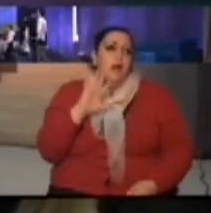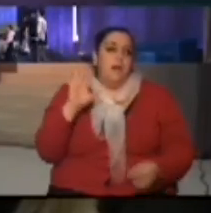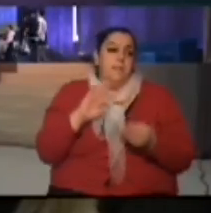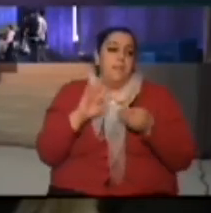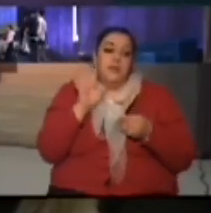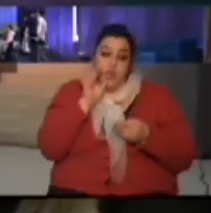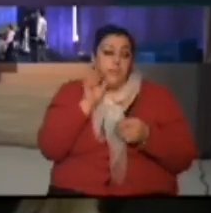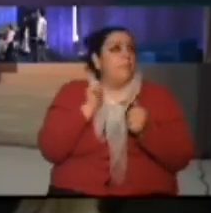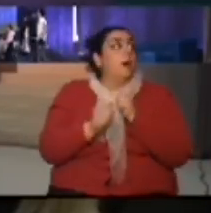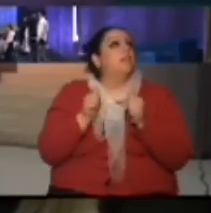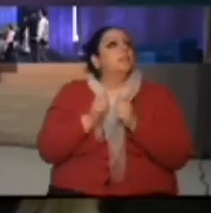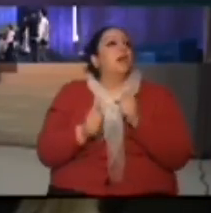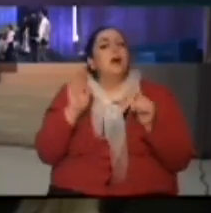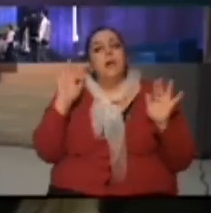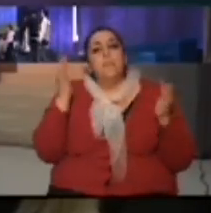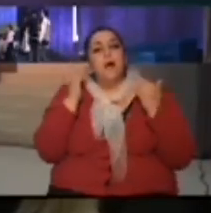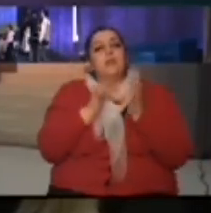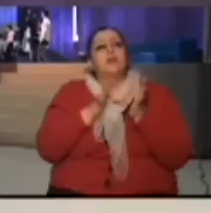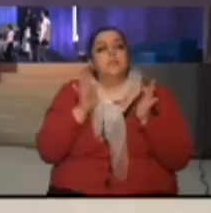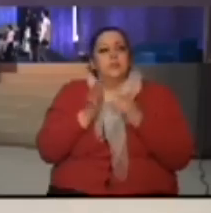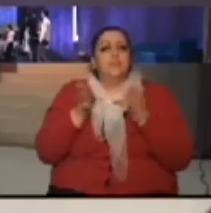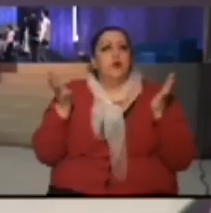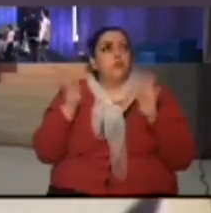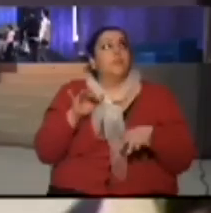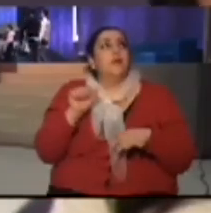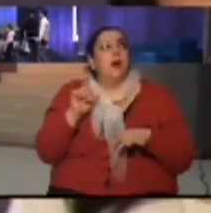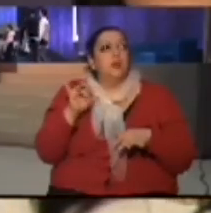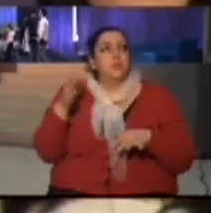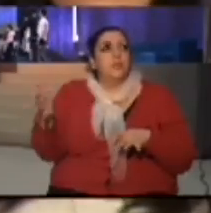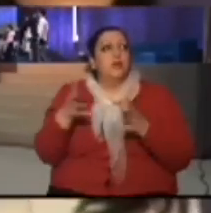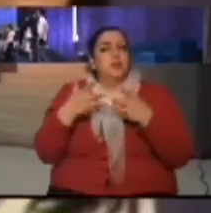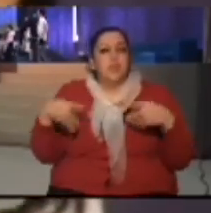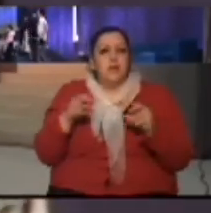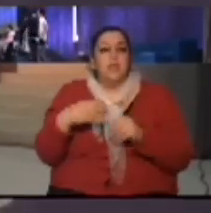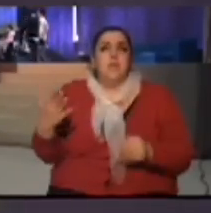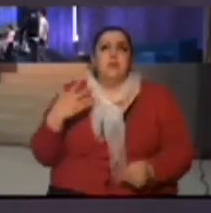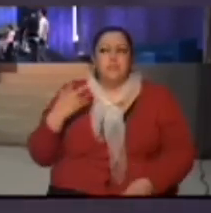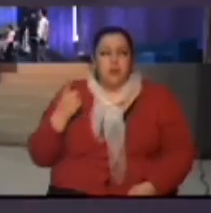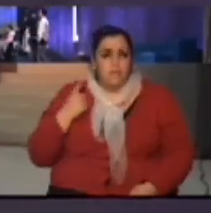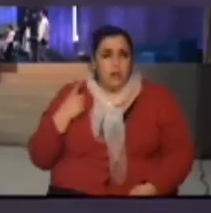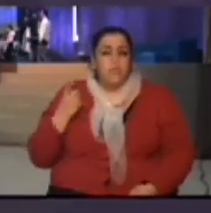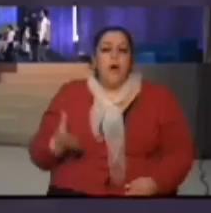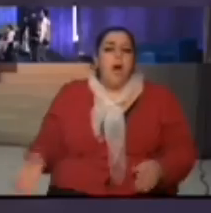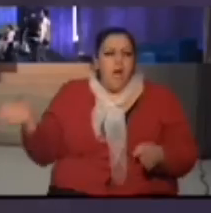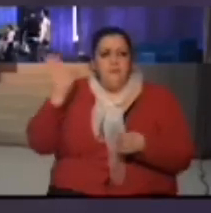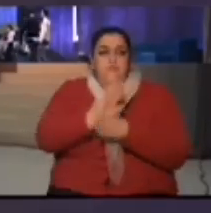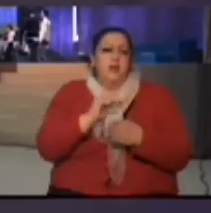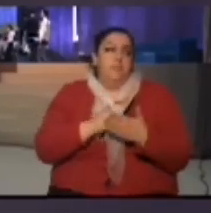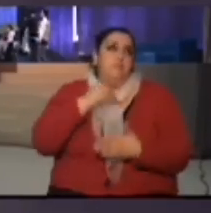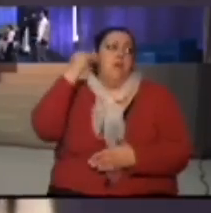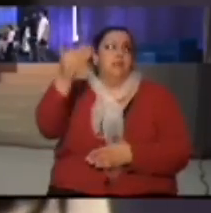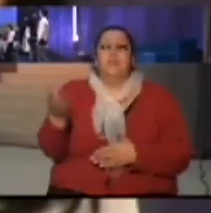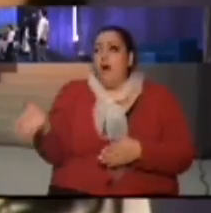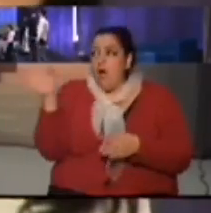Հալելույա։ Փառք Հիսուսին, մենք օրտում ենք Արթուր եղբոր ընտանիքը, նրա ծառայությունը, թող ավելի բարձանա, ավելի